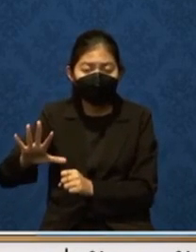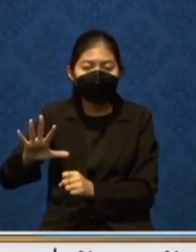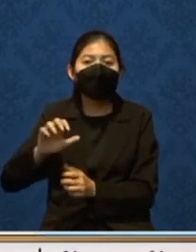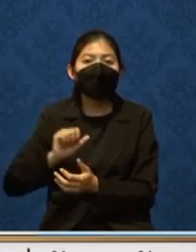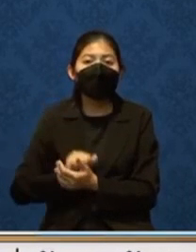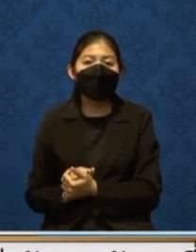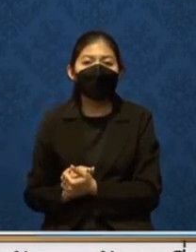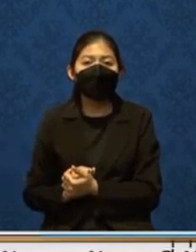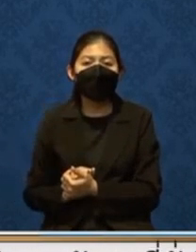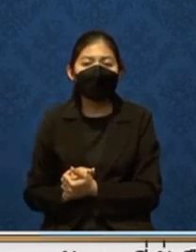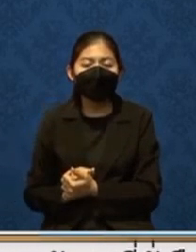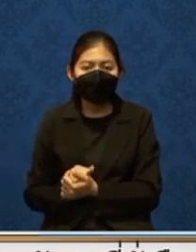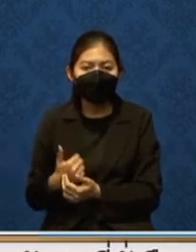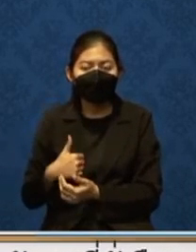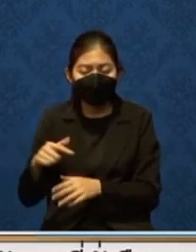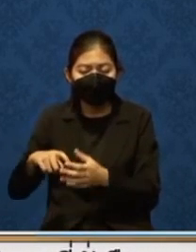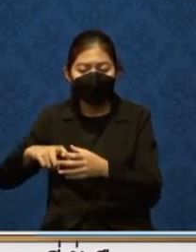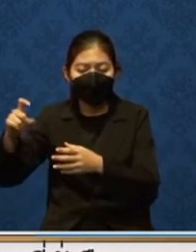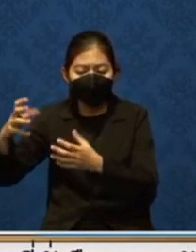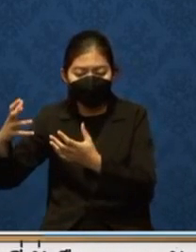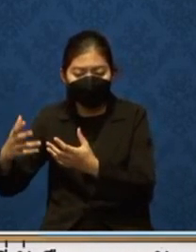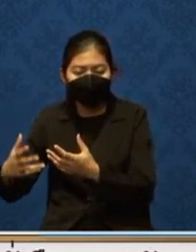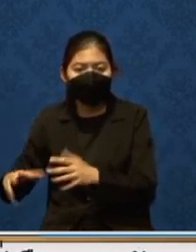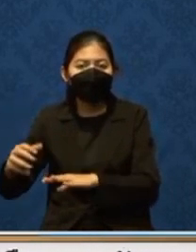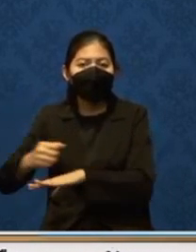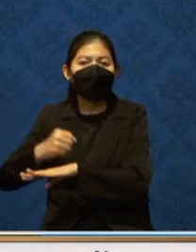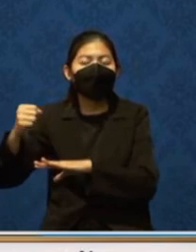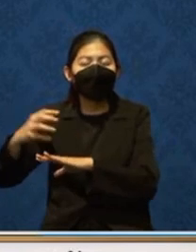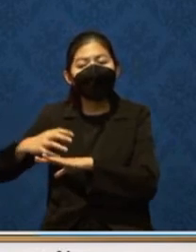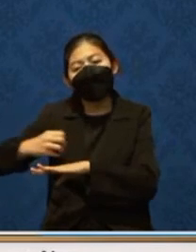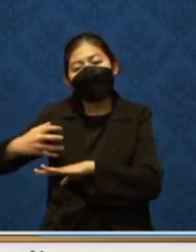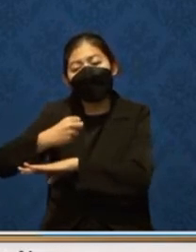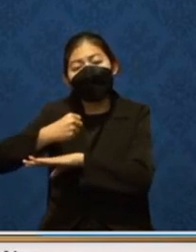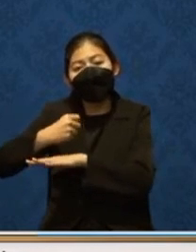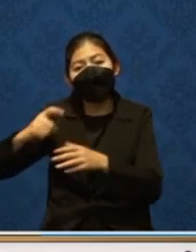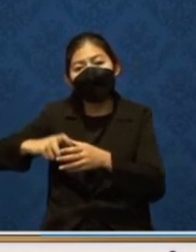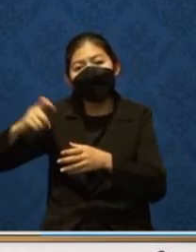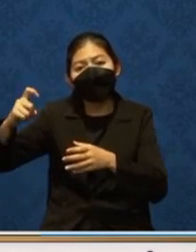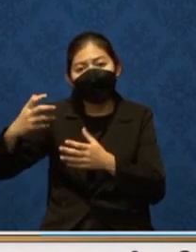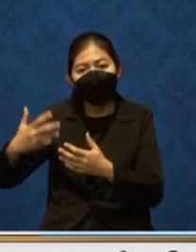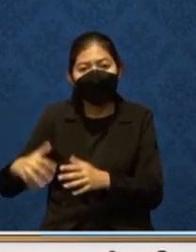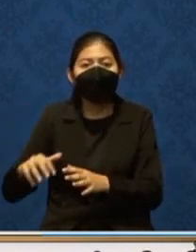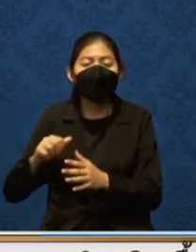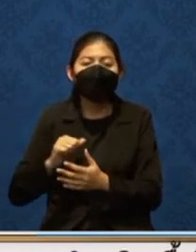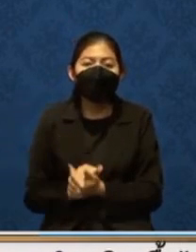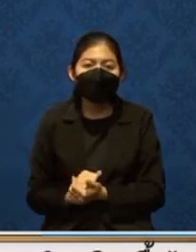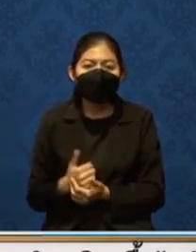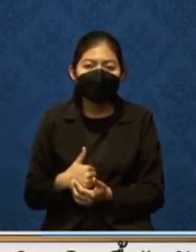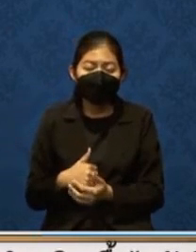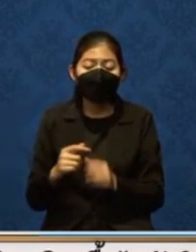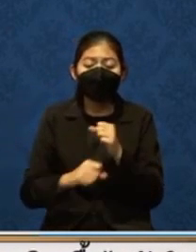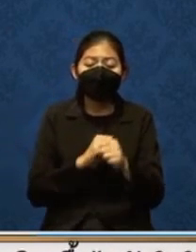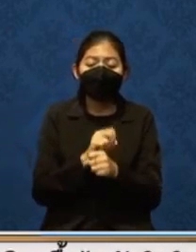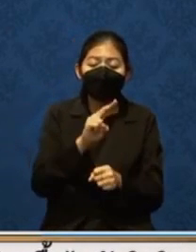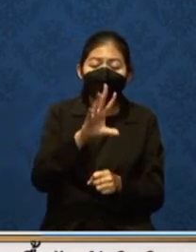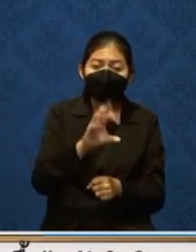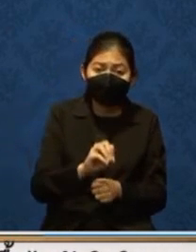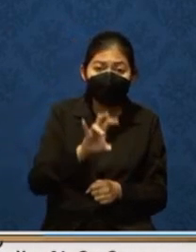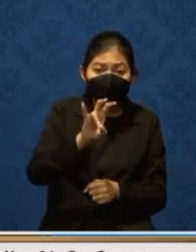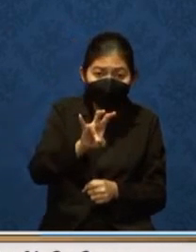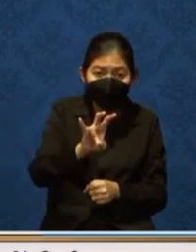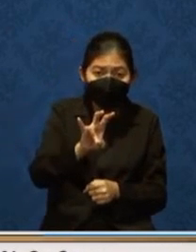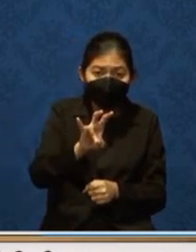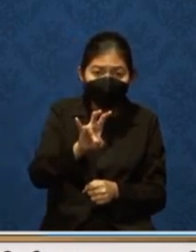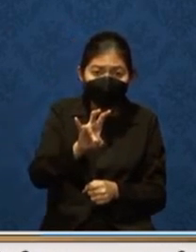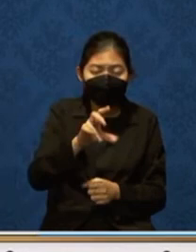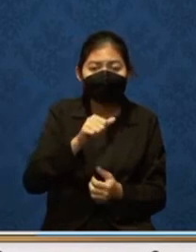ท่านท้น fantารทูตัดศิทัการเมืองแต่แล้วครับหลังจากการรฐปหารปี 5-7 ได้ไมถึง 1 ปีครั